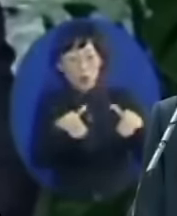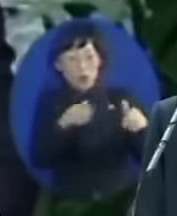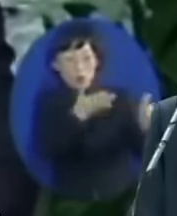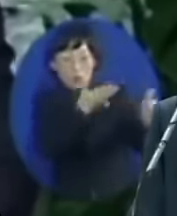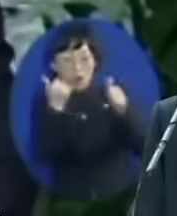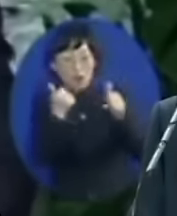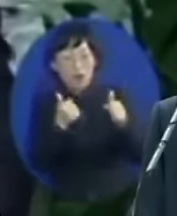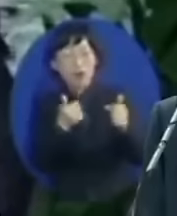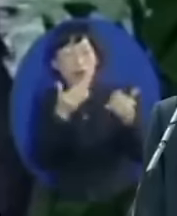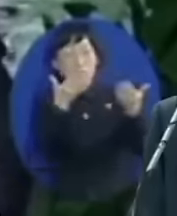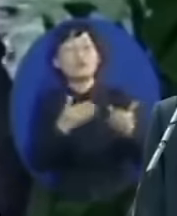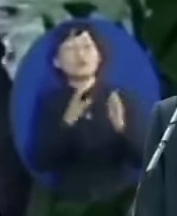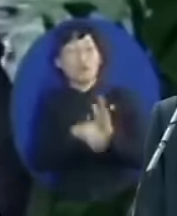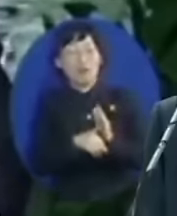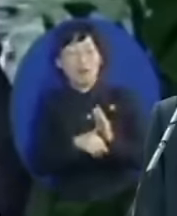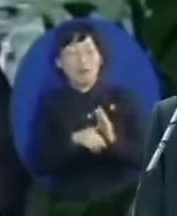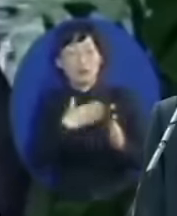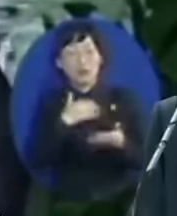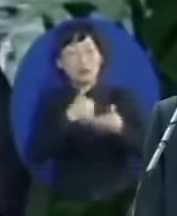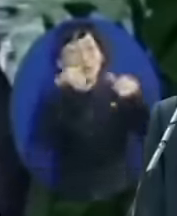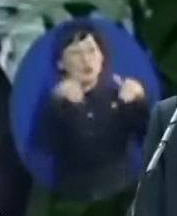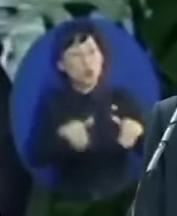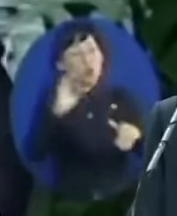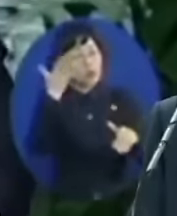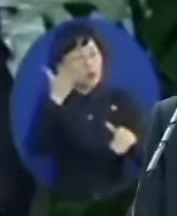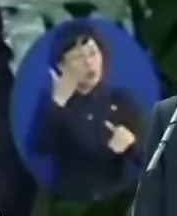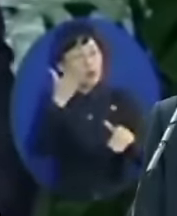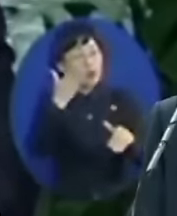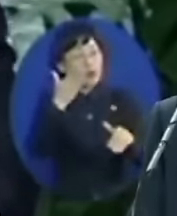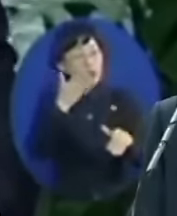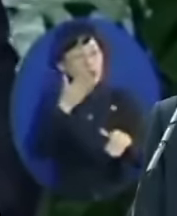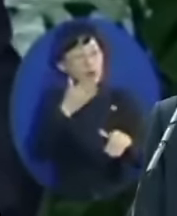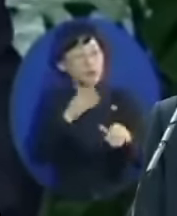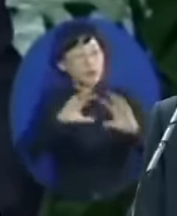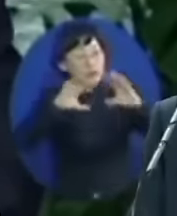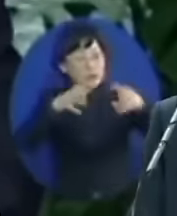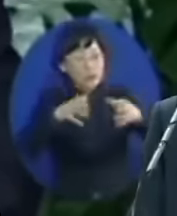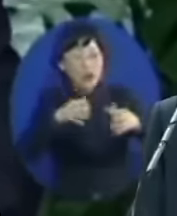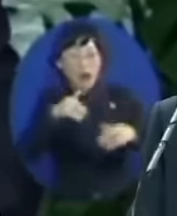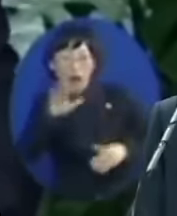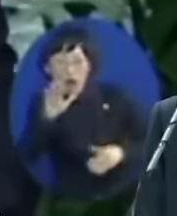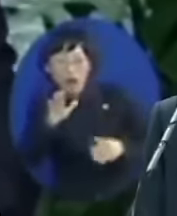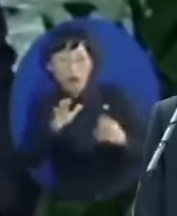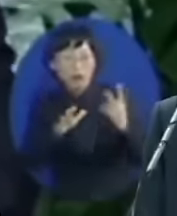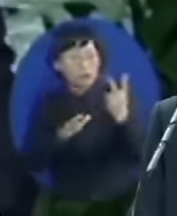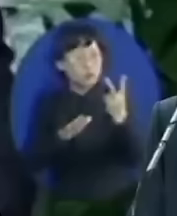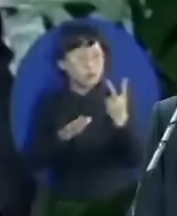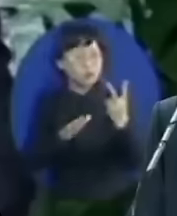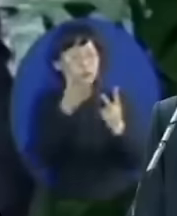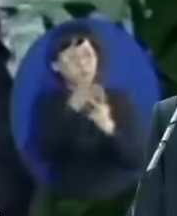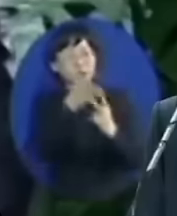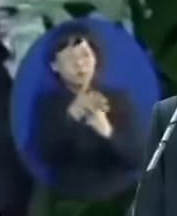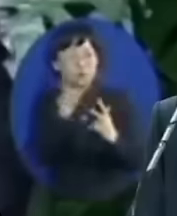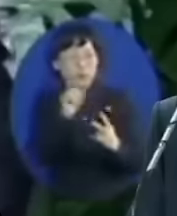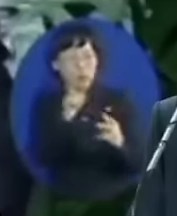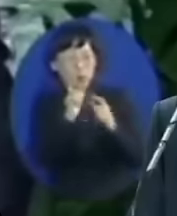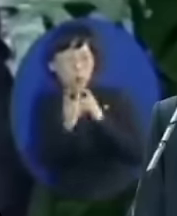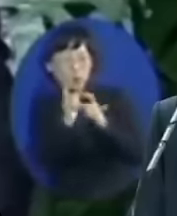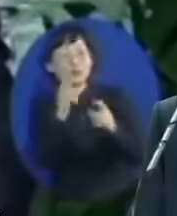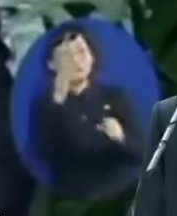때였던 것입니다. 제가 주의 종이 돼야 될지 세상으로 나가야 될지 알지 못해서 상당히 고민을 하고